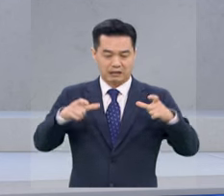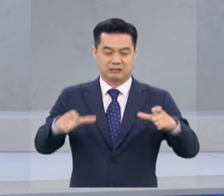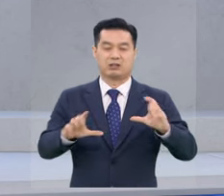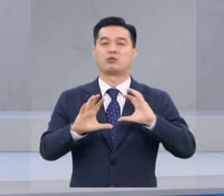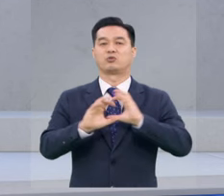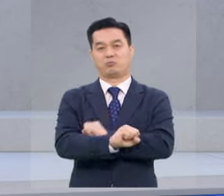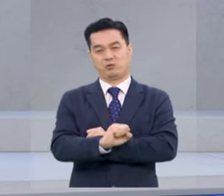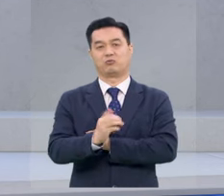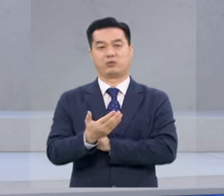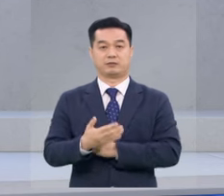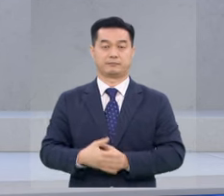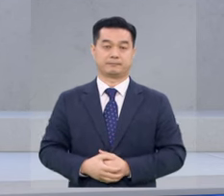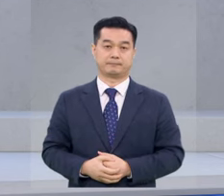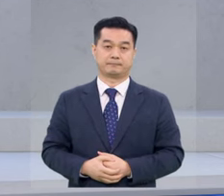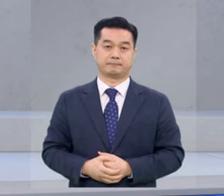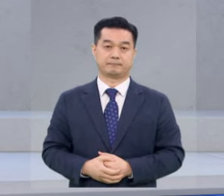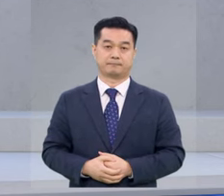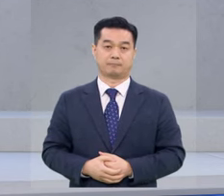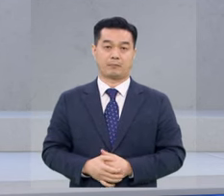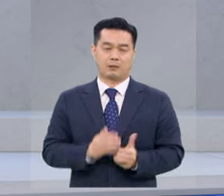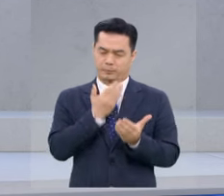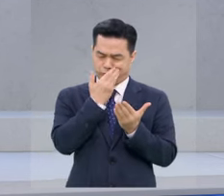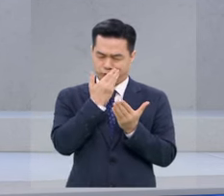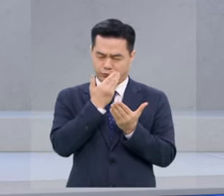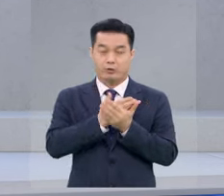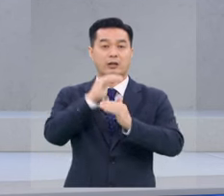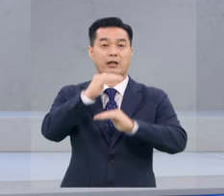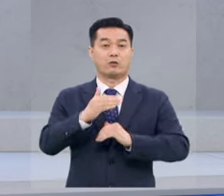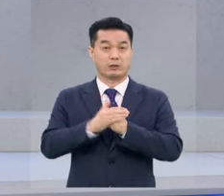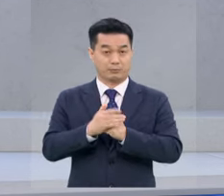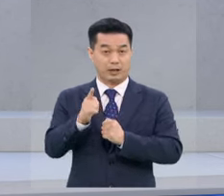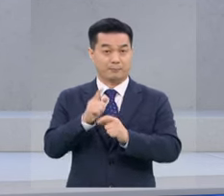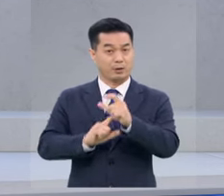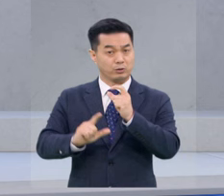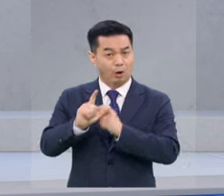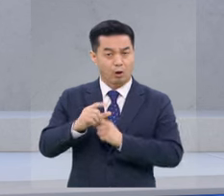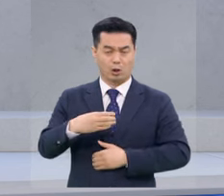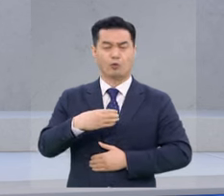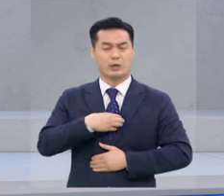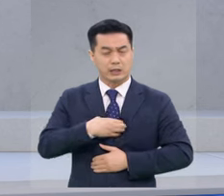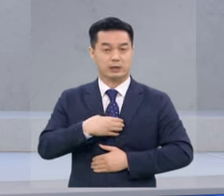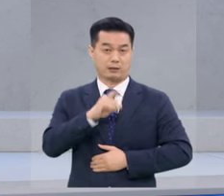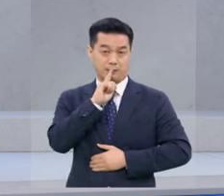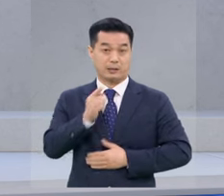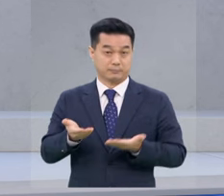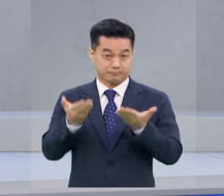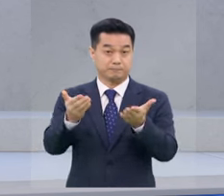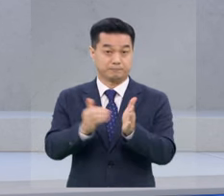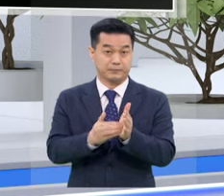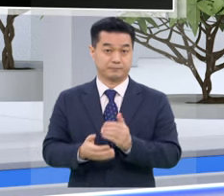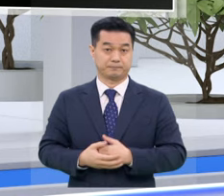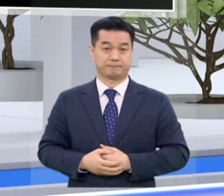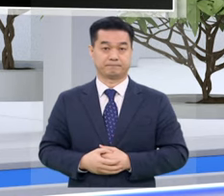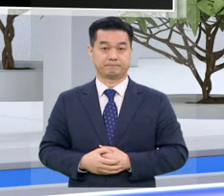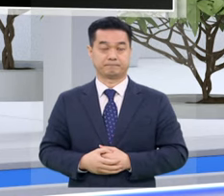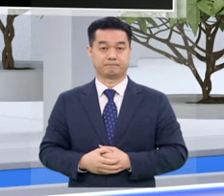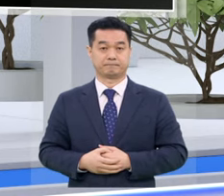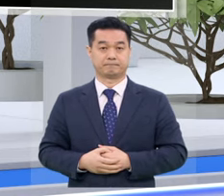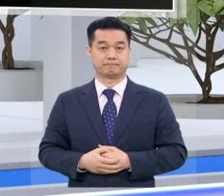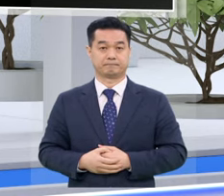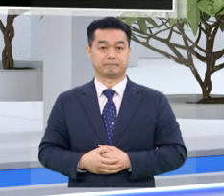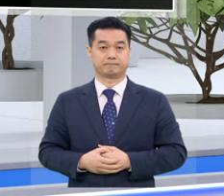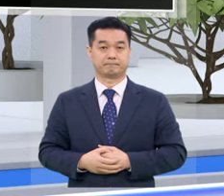소멸될 것입니다 워낙 중요한 사안이라 한 번 더 위기라는 것을 말씀드렸습니다